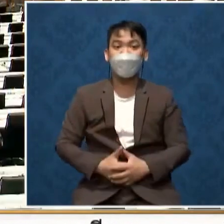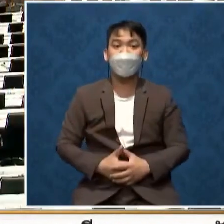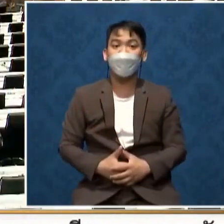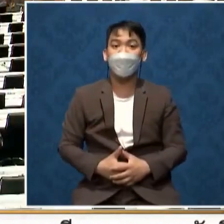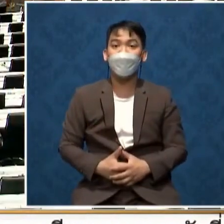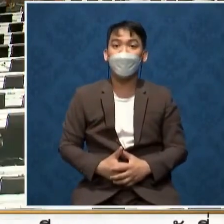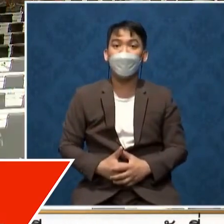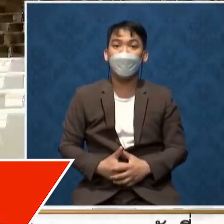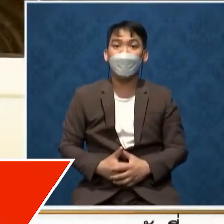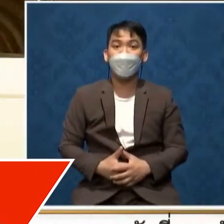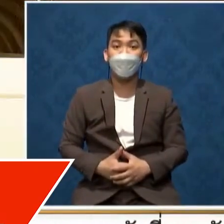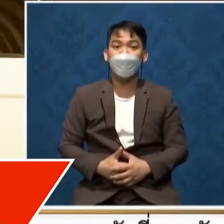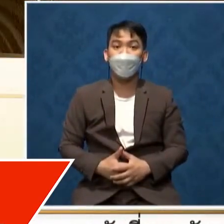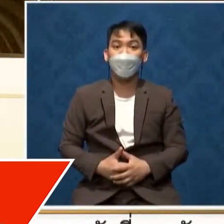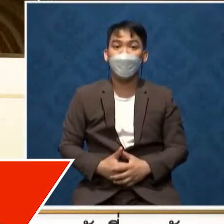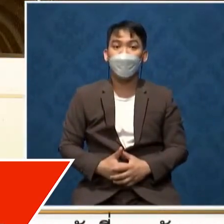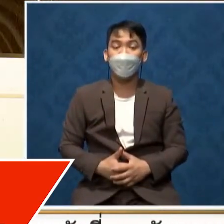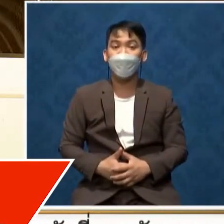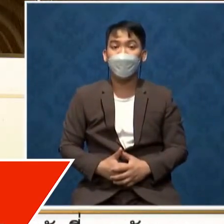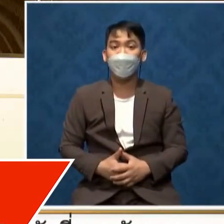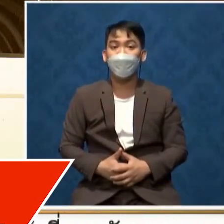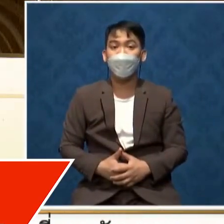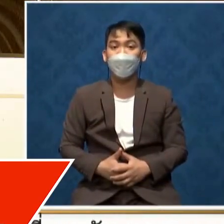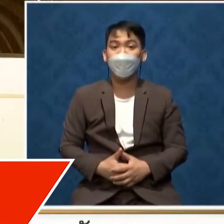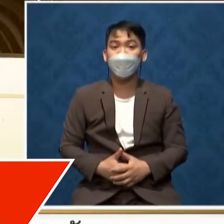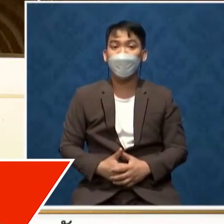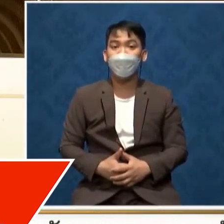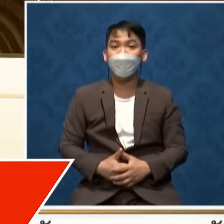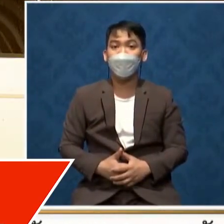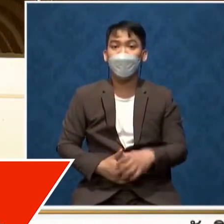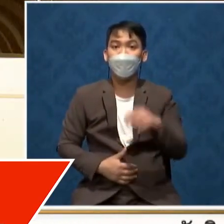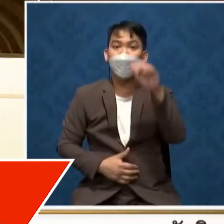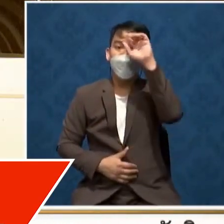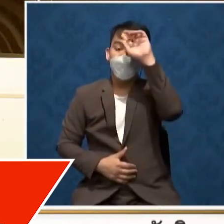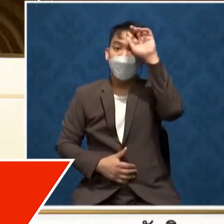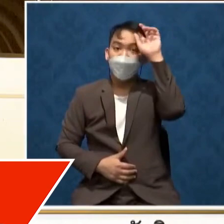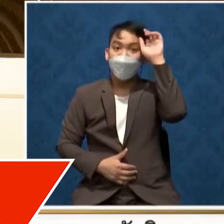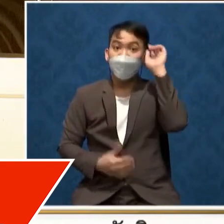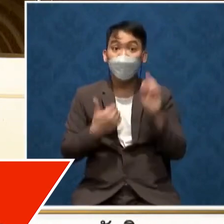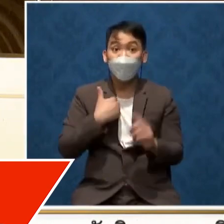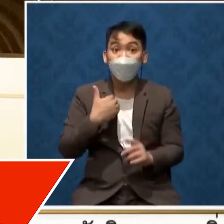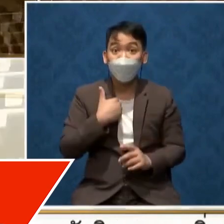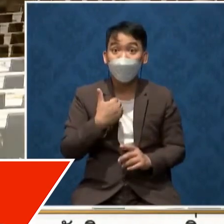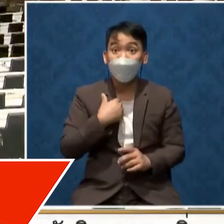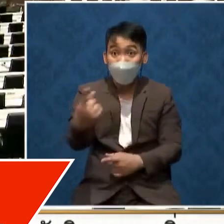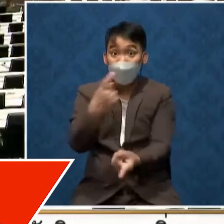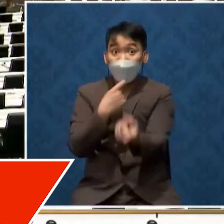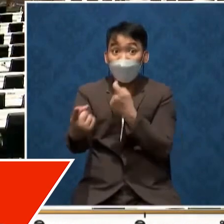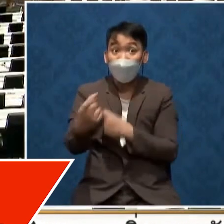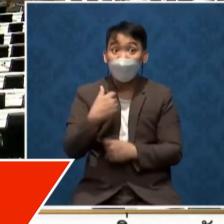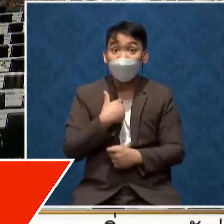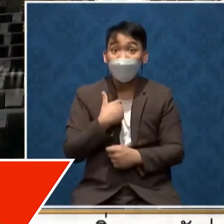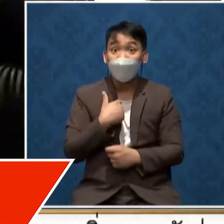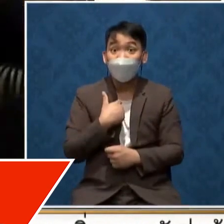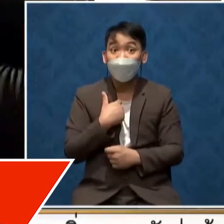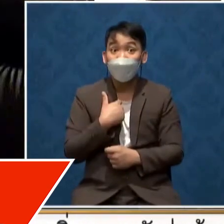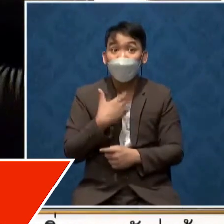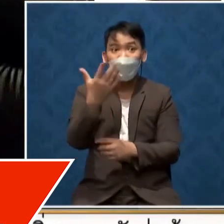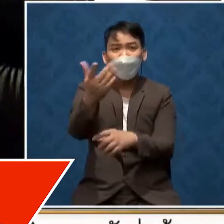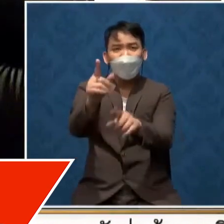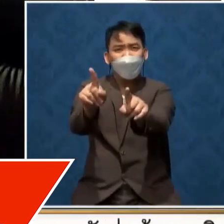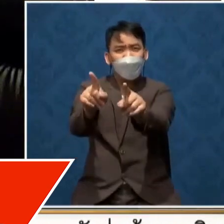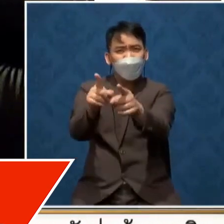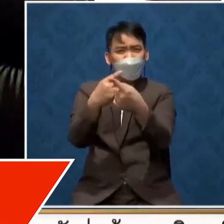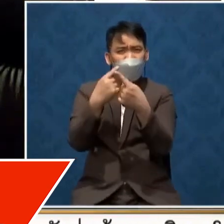ครับท่านพิสารสุพิสารยังมีอะไรอีกไหมครับ นี่ครับก็คำตอบก็ยังไม่ได้ชัด